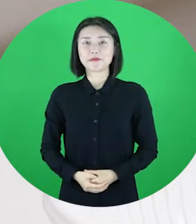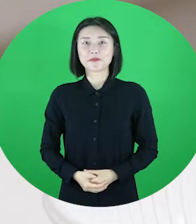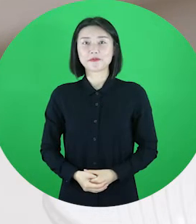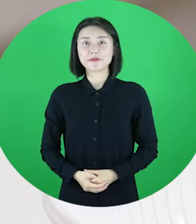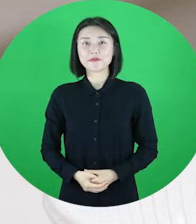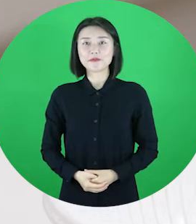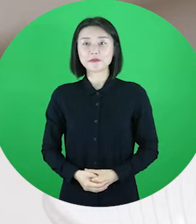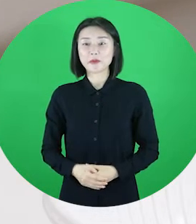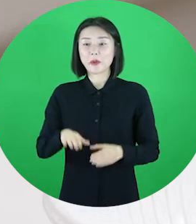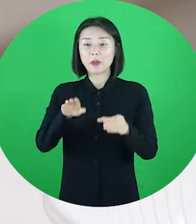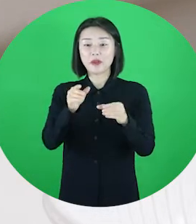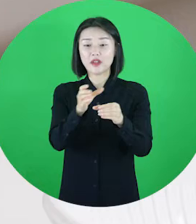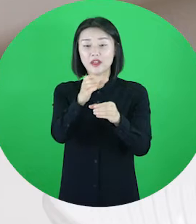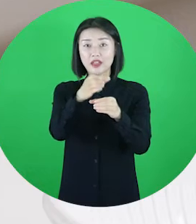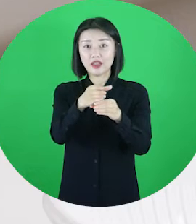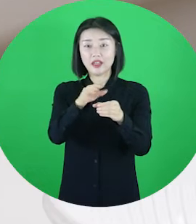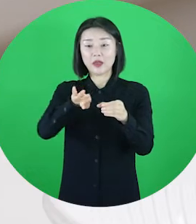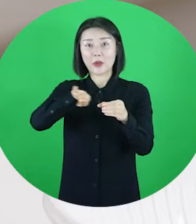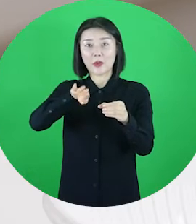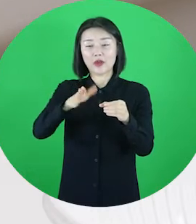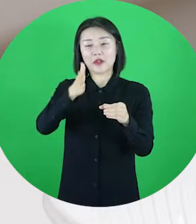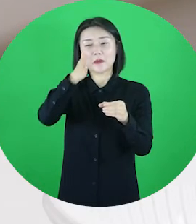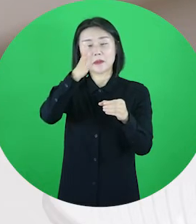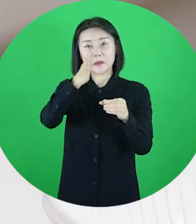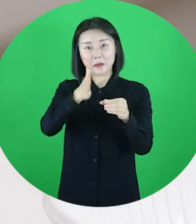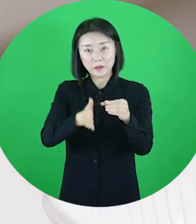끝부분을 조금 잘라내주고요.